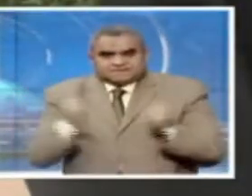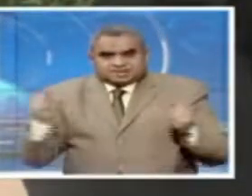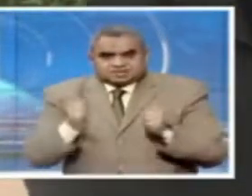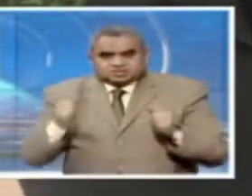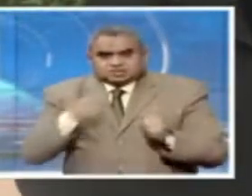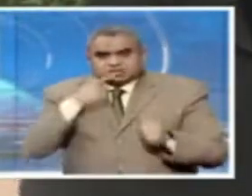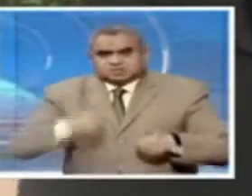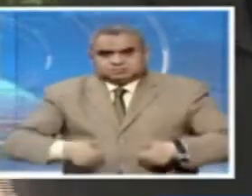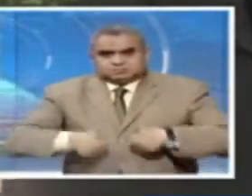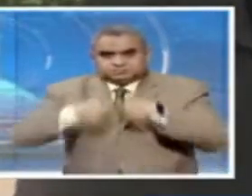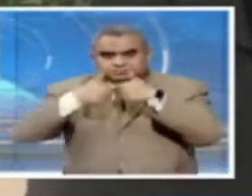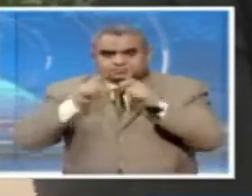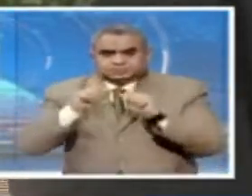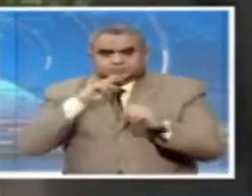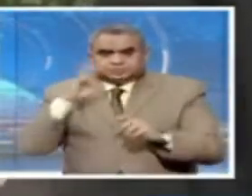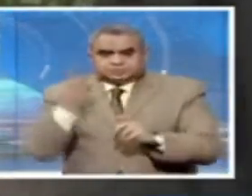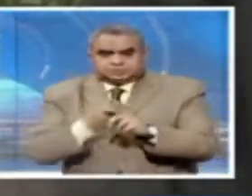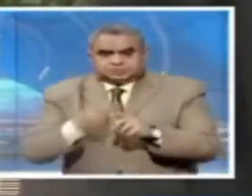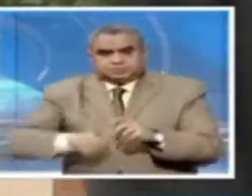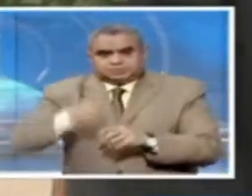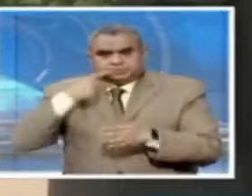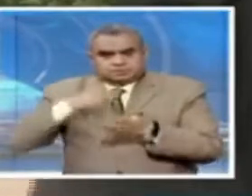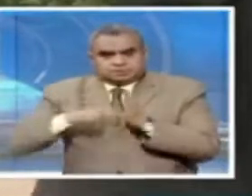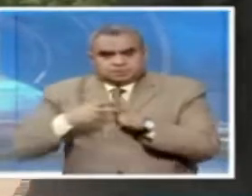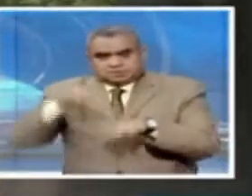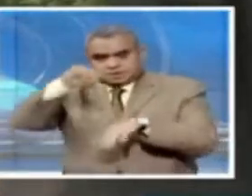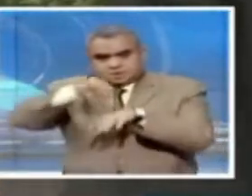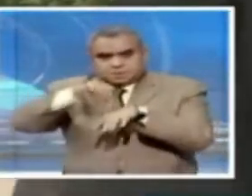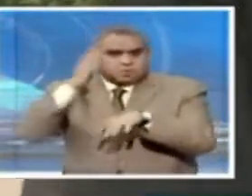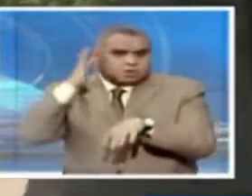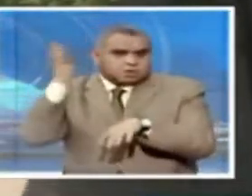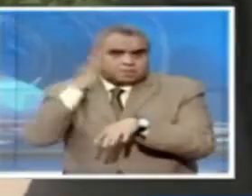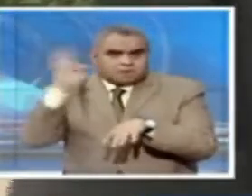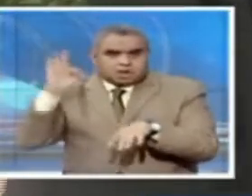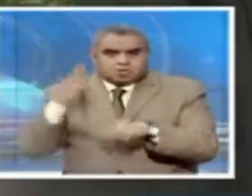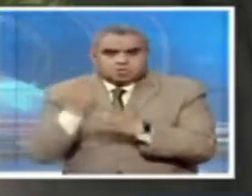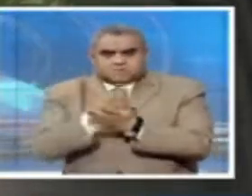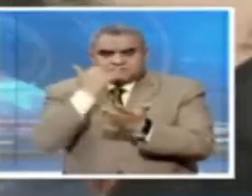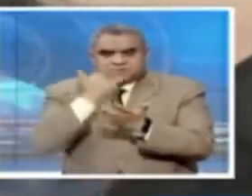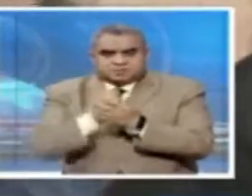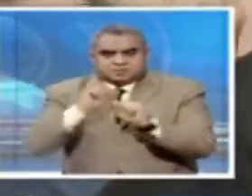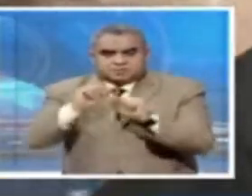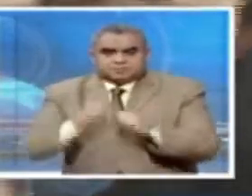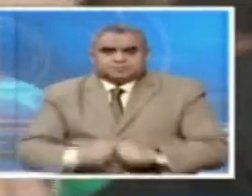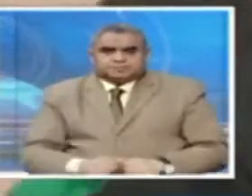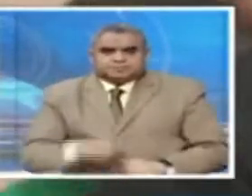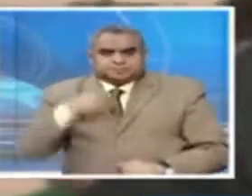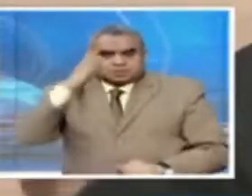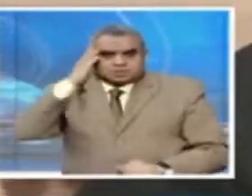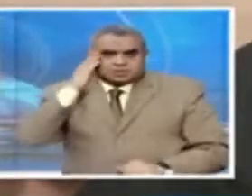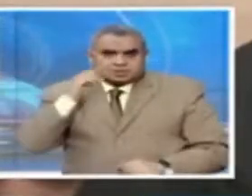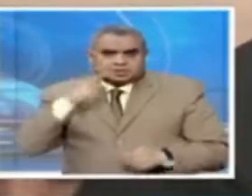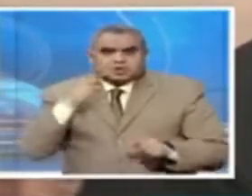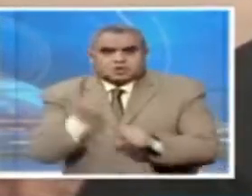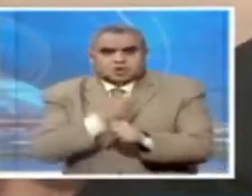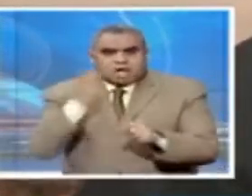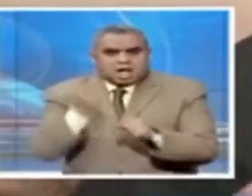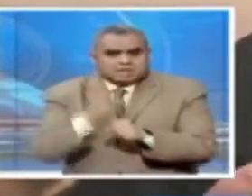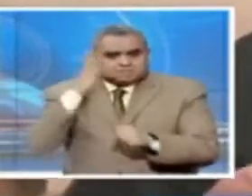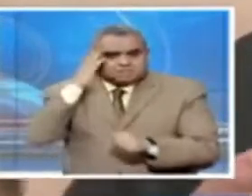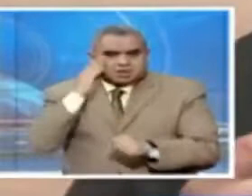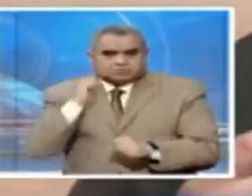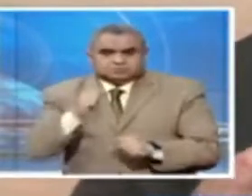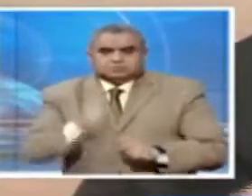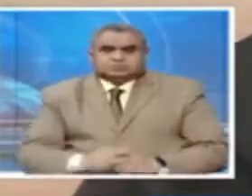حلو ونظافة وفي ألعاب كتير وموقعها حلو، يعني العيال بتفرح لما بتكون هنا. ده عشان نلعب هنا